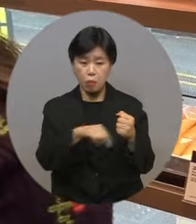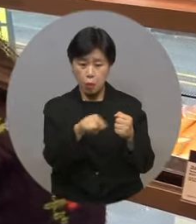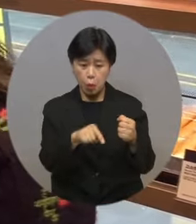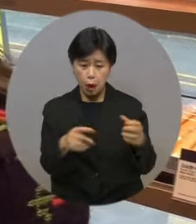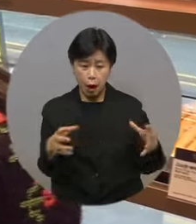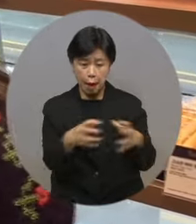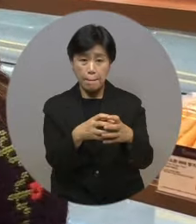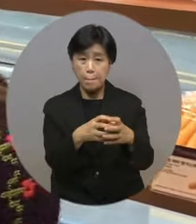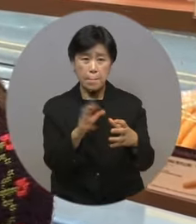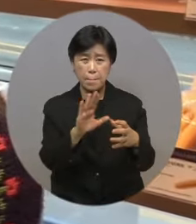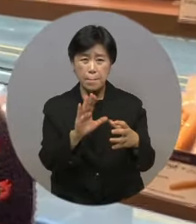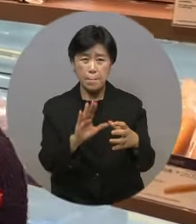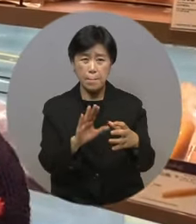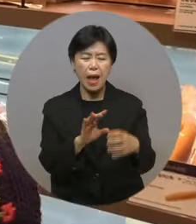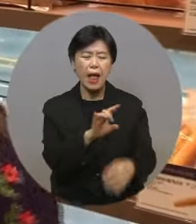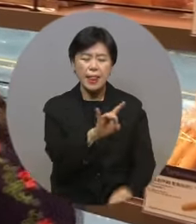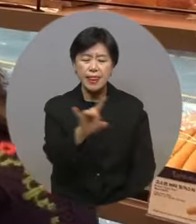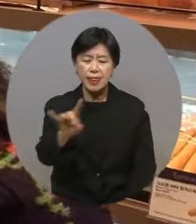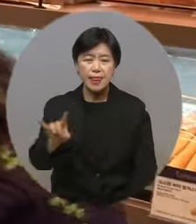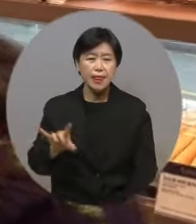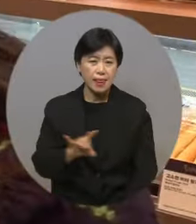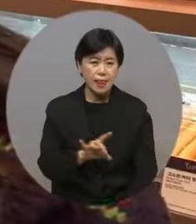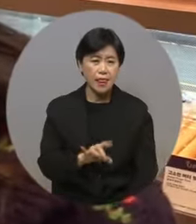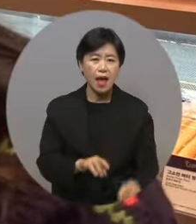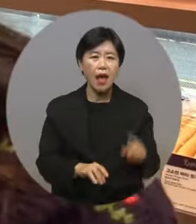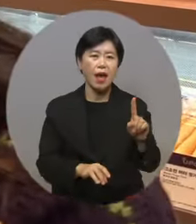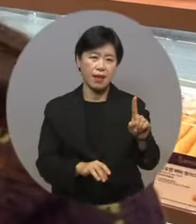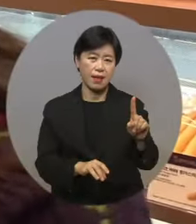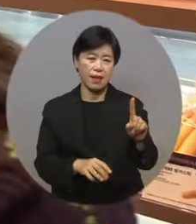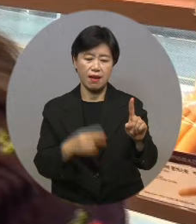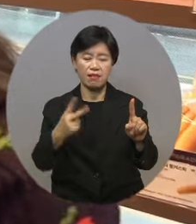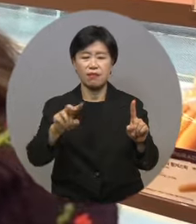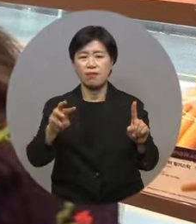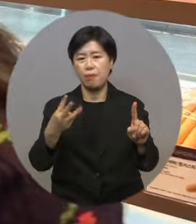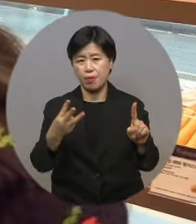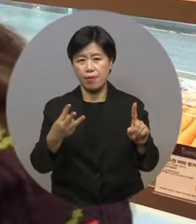이제 묶음으로는 안 팔다고 하더라. 한 개 2,300원이야.